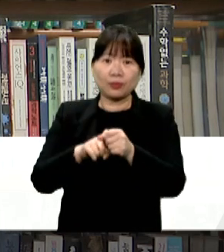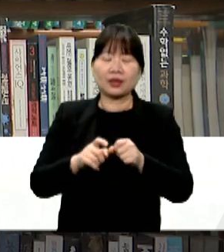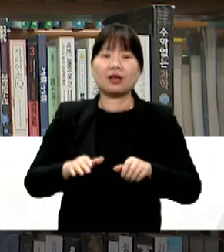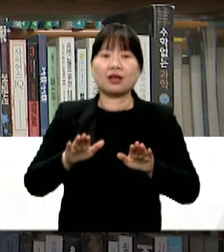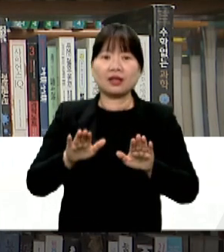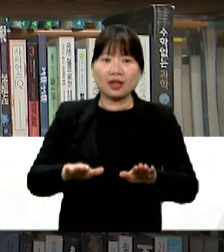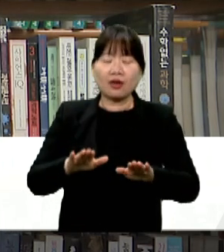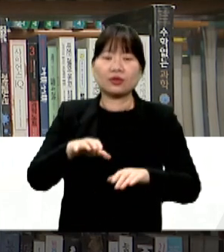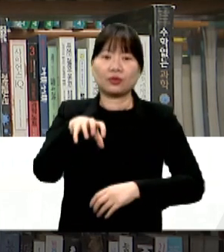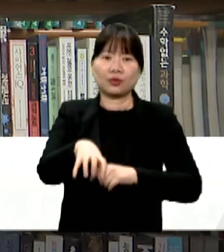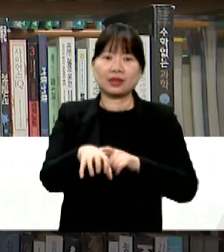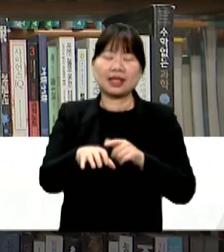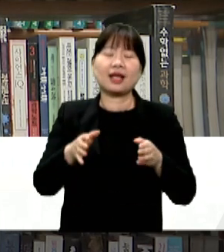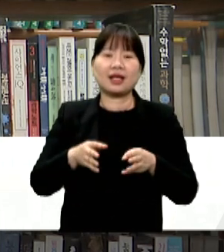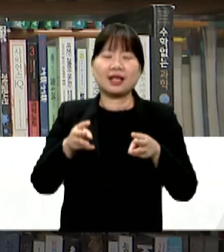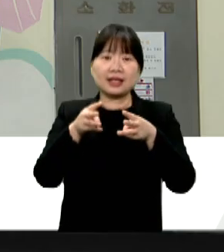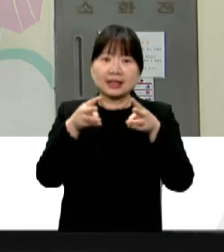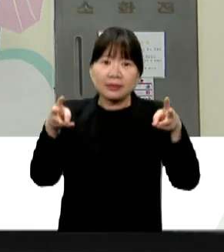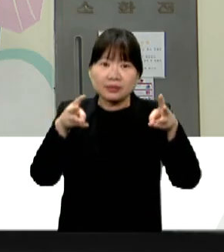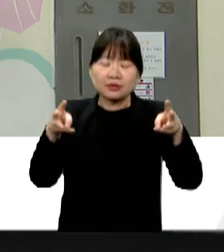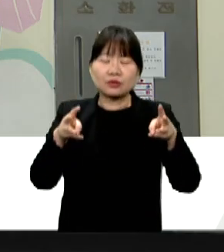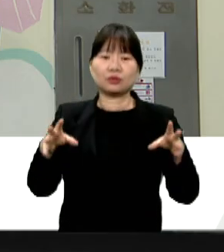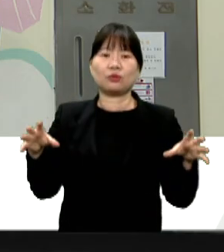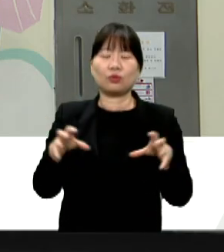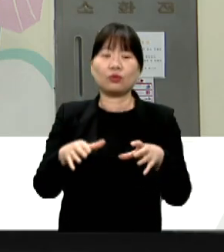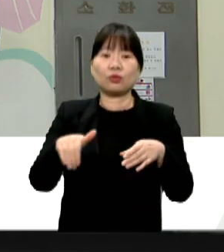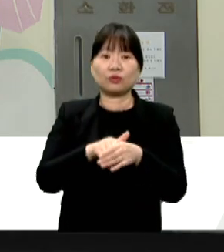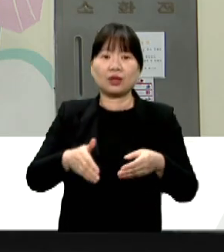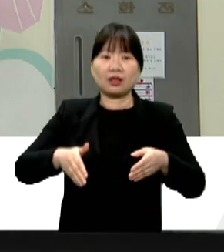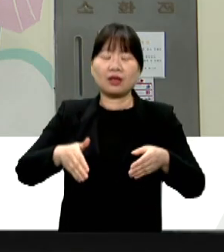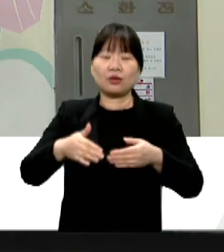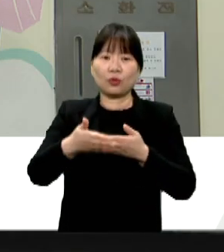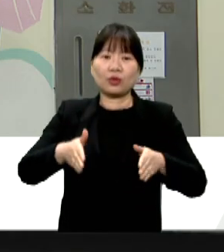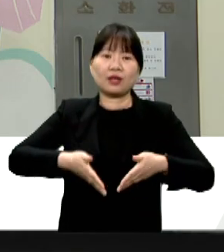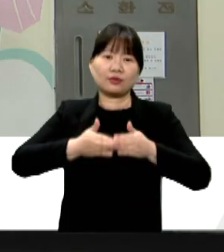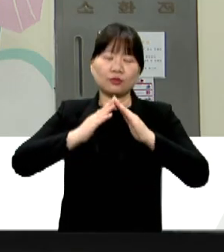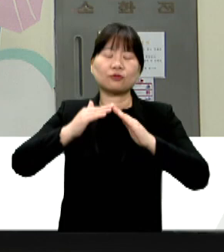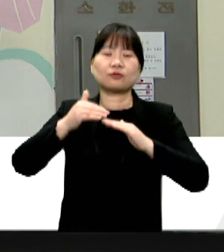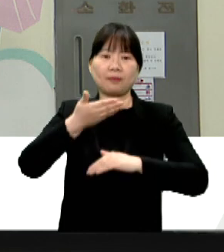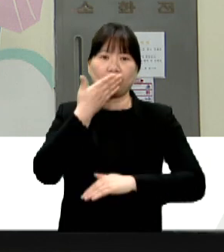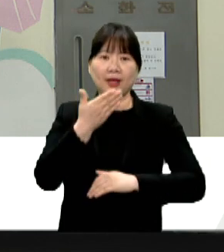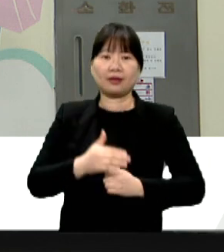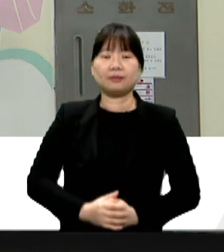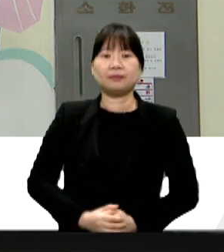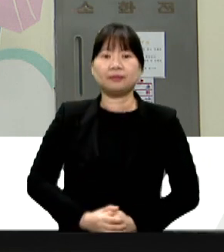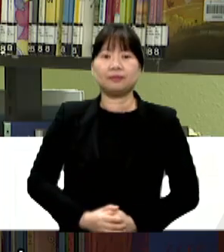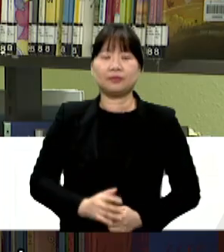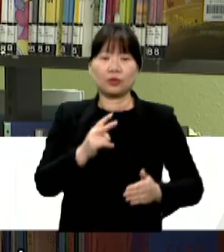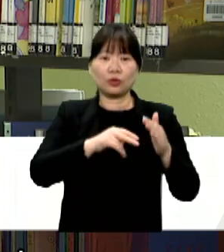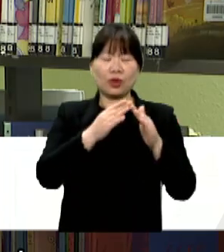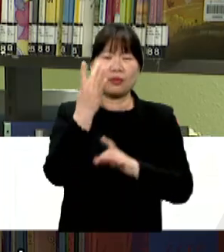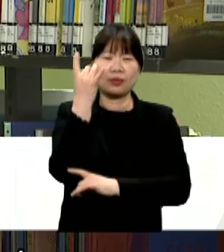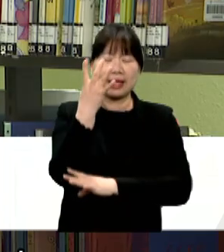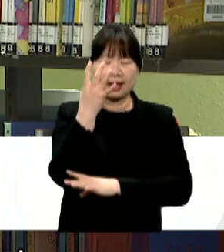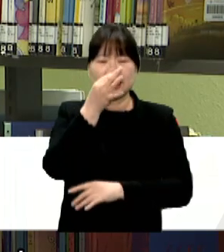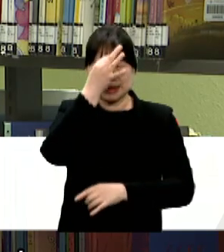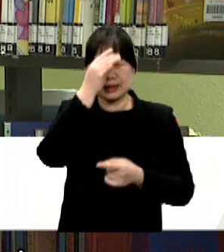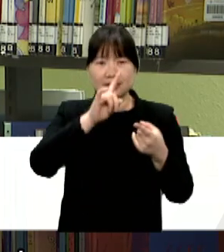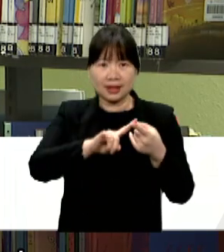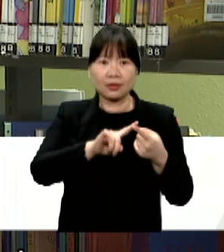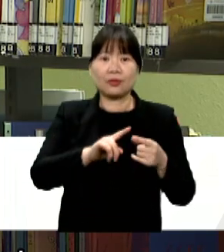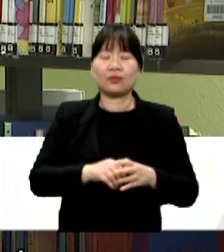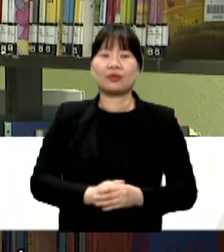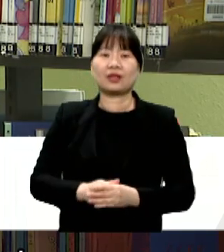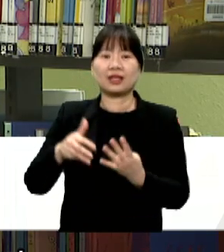목표로 평촌도서관 현 부지에 지상 3층 규모의 복합 문화공간을 신축할 수 있게 됐습니다. 도서관